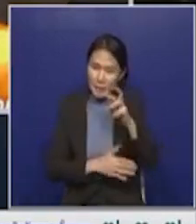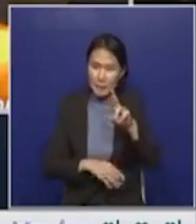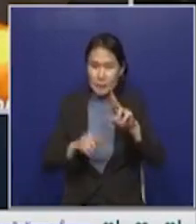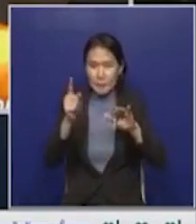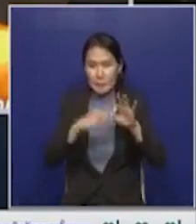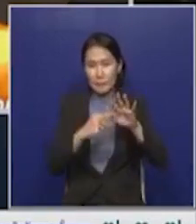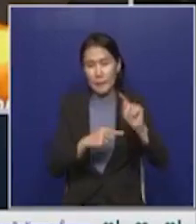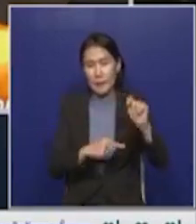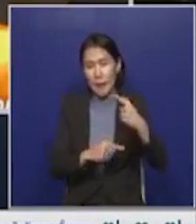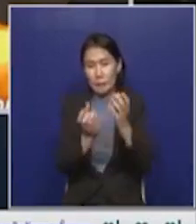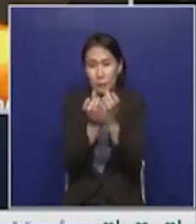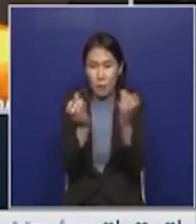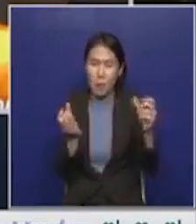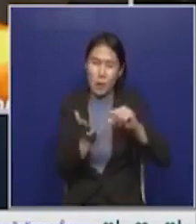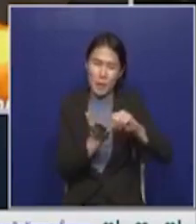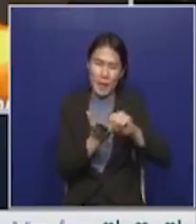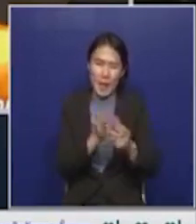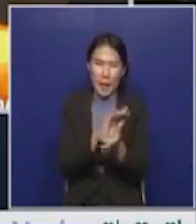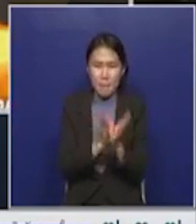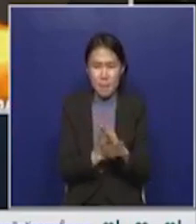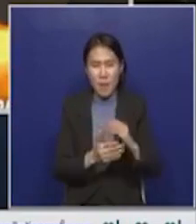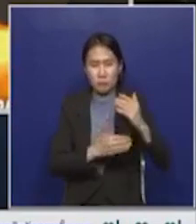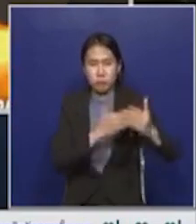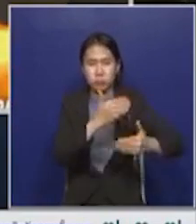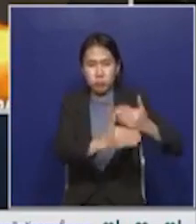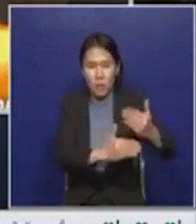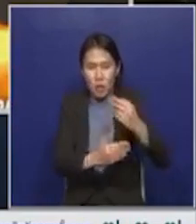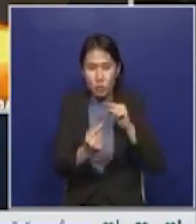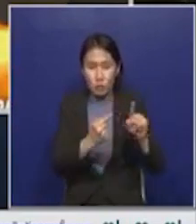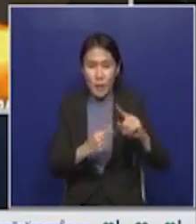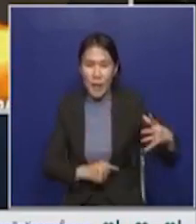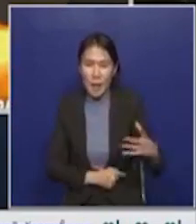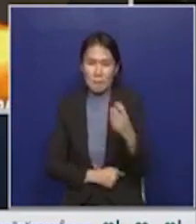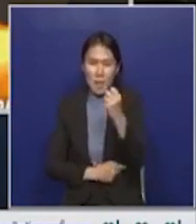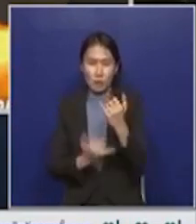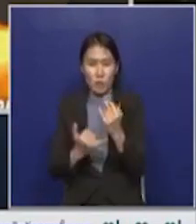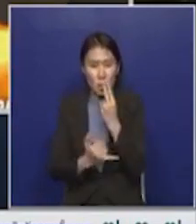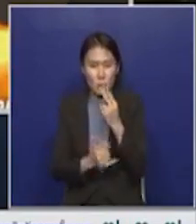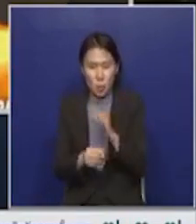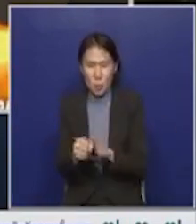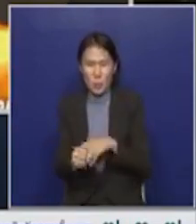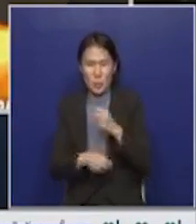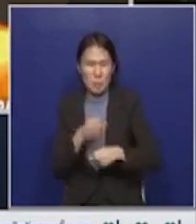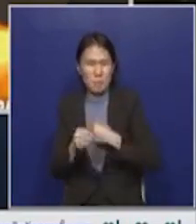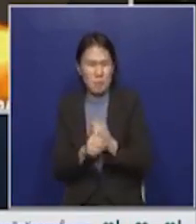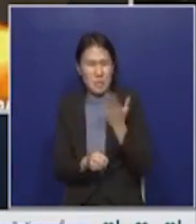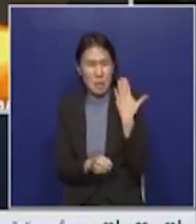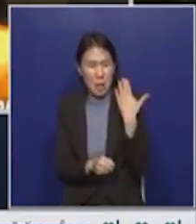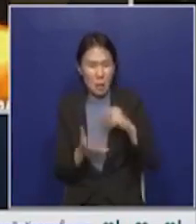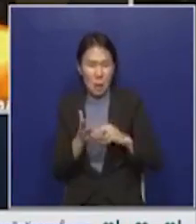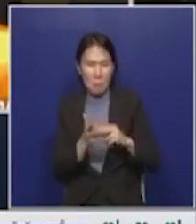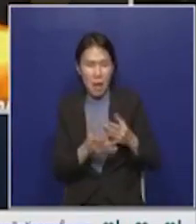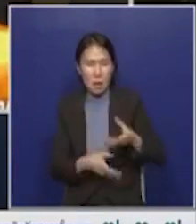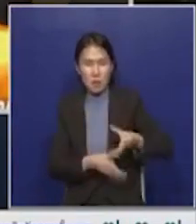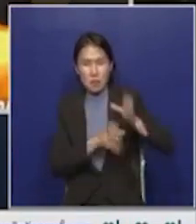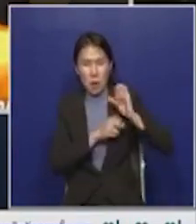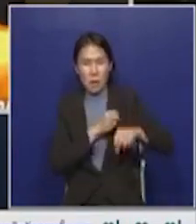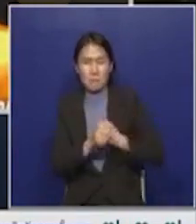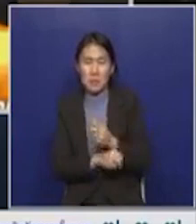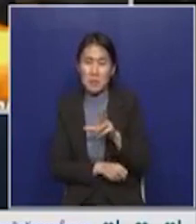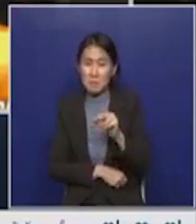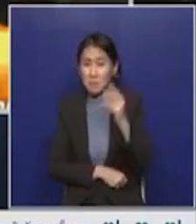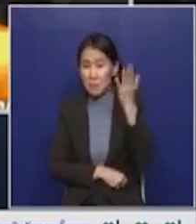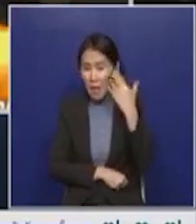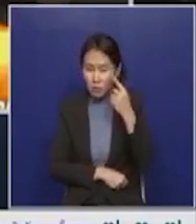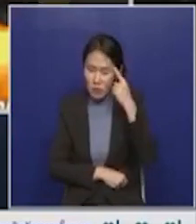กติกาใหม่ขับเคลื่อนเปลี่ยนผ่านระบบเผด็จการที่เกิดขึ้นมาหลายปีเดินหน้าและถอยหลังได้ที่หลังย้อนหลังไป 30 40